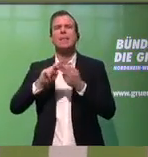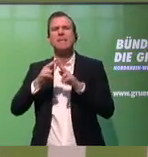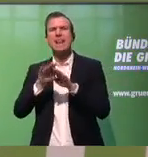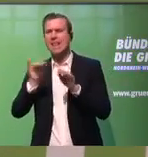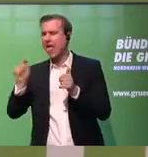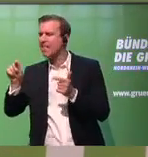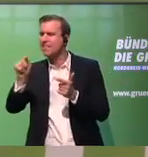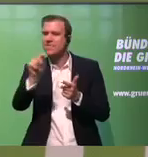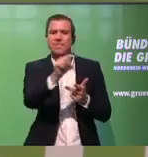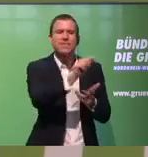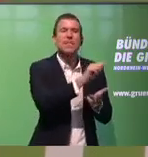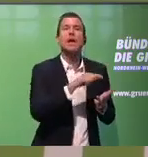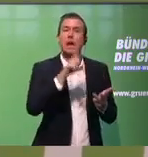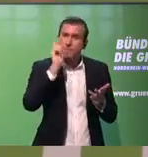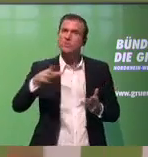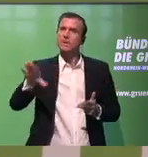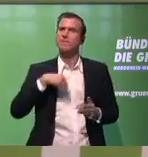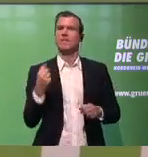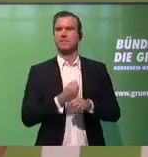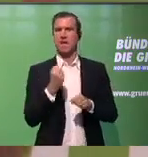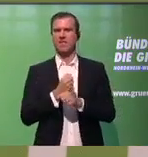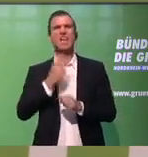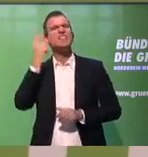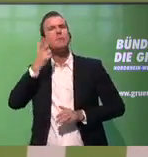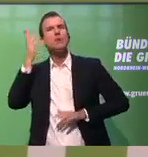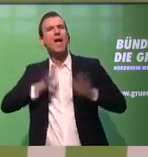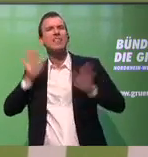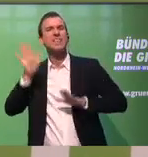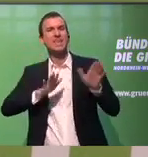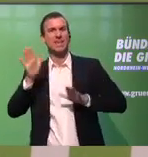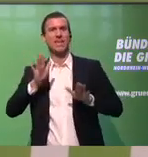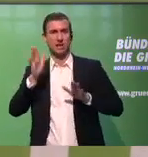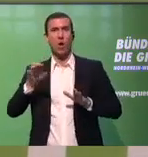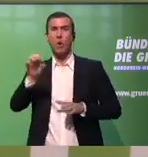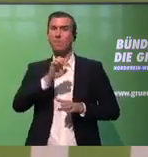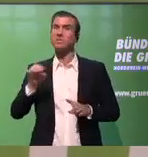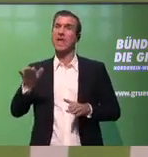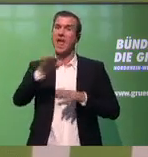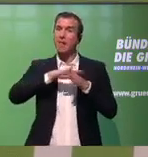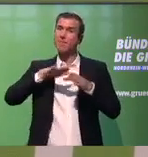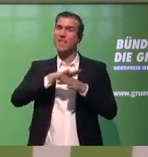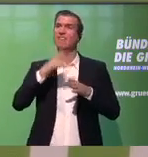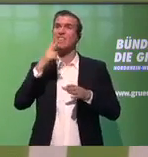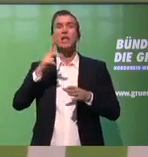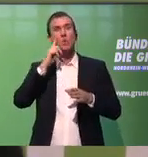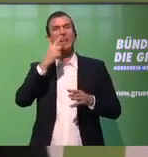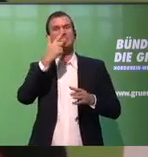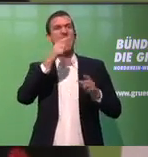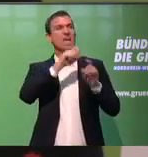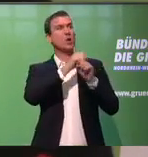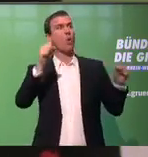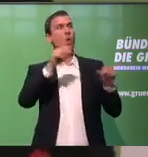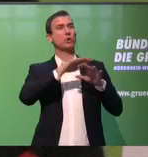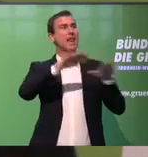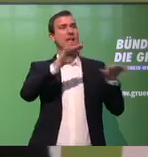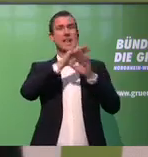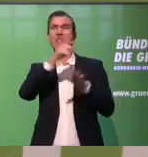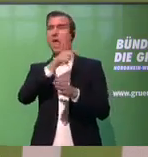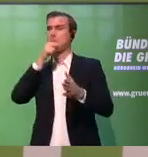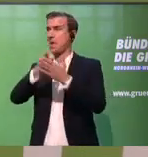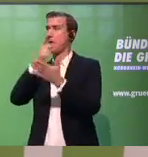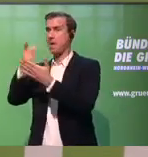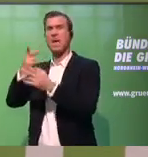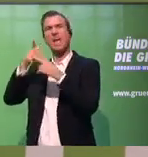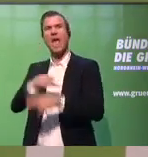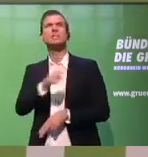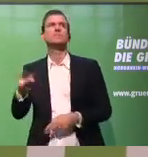stärker beteiligen. Wir müssen, die Demokratie auf der europäischen Ebene muss eben auch dazu führen, dass nicht nur die zwei großen Blöcke entscheiden und der Rest muss halt mitmachen oder